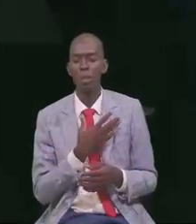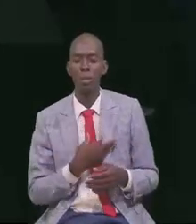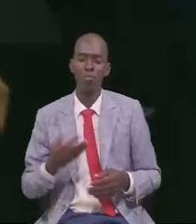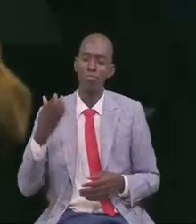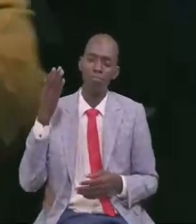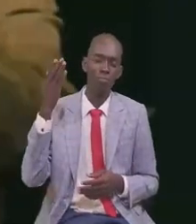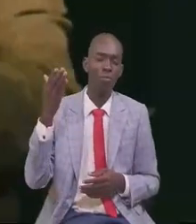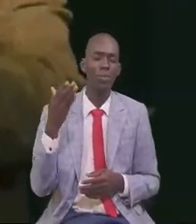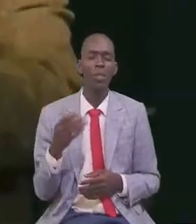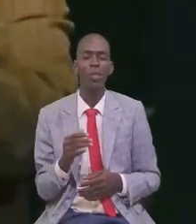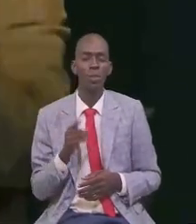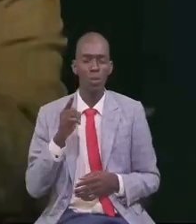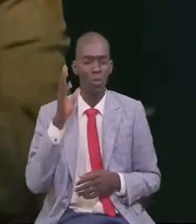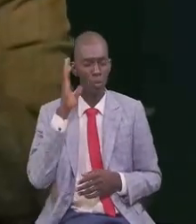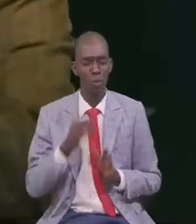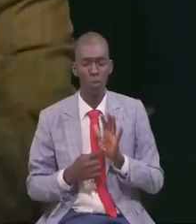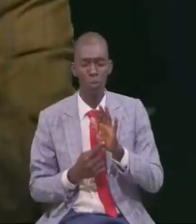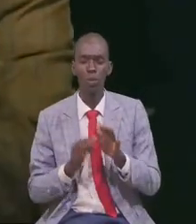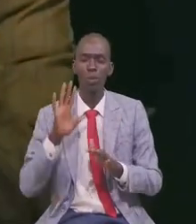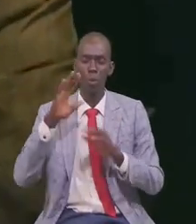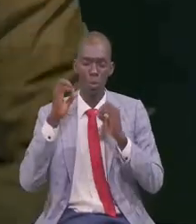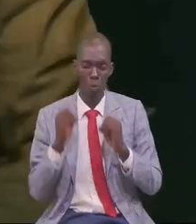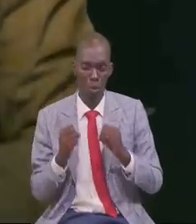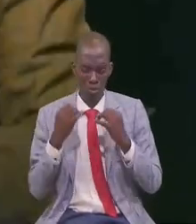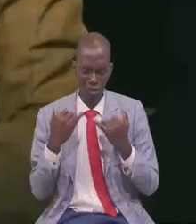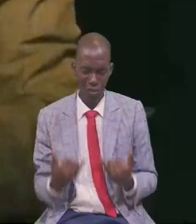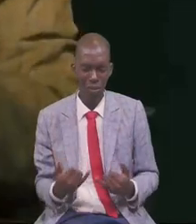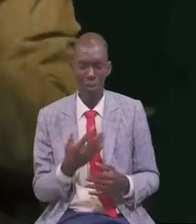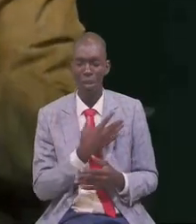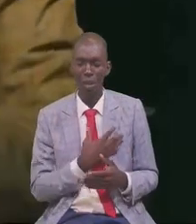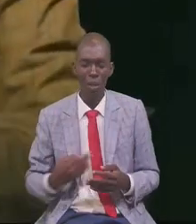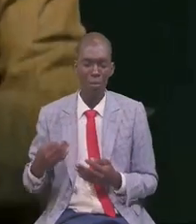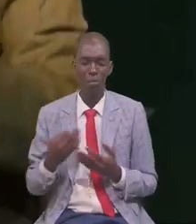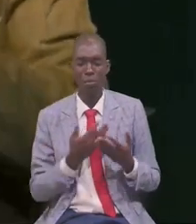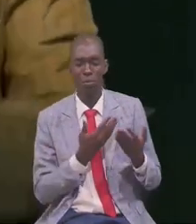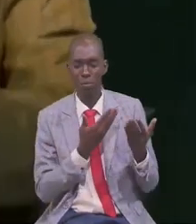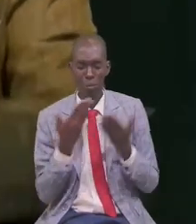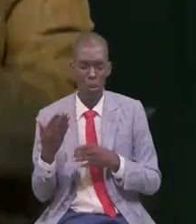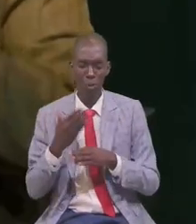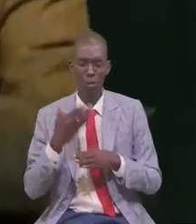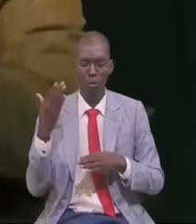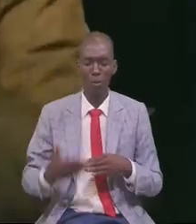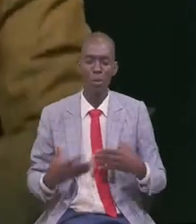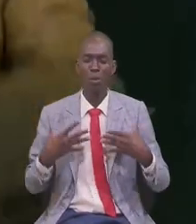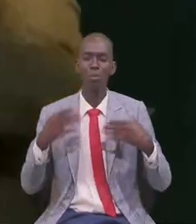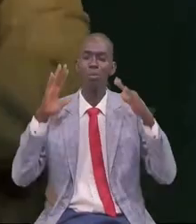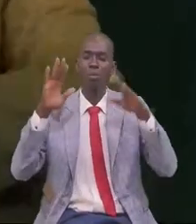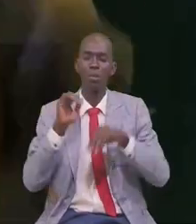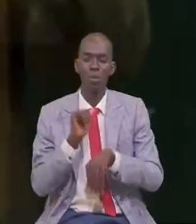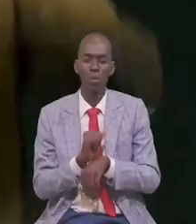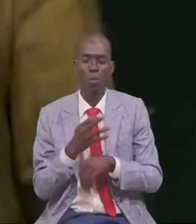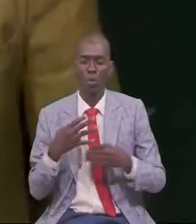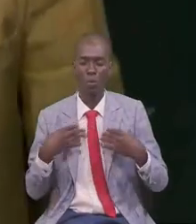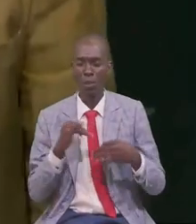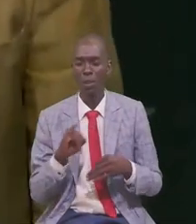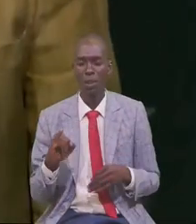tu manifestes ta puissance maintenant et à foi un miracle défini de guérison, de délivrance